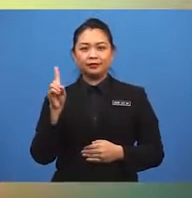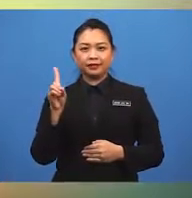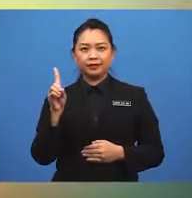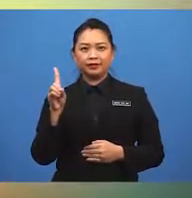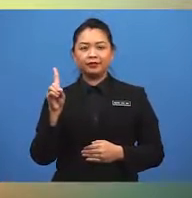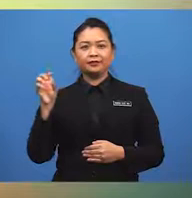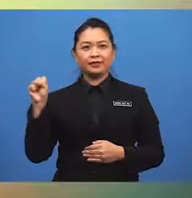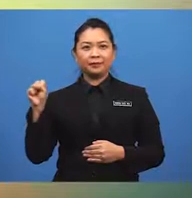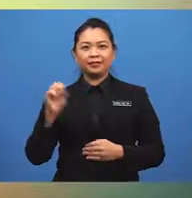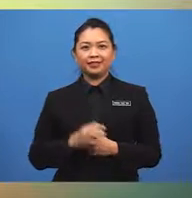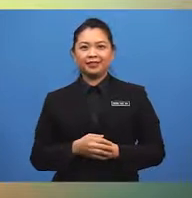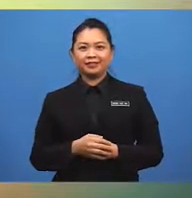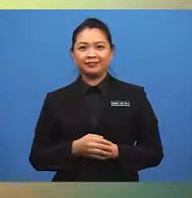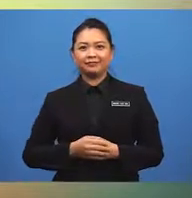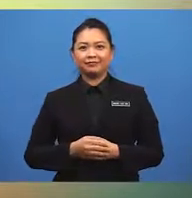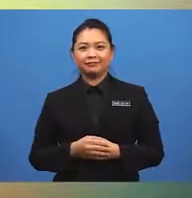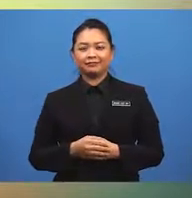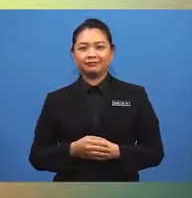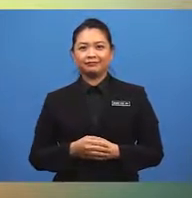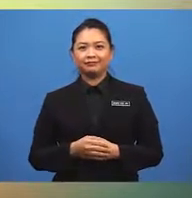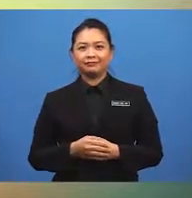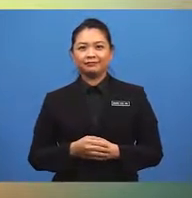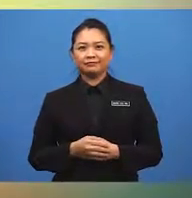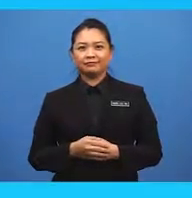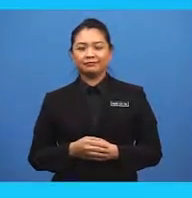iaitu diod semiconductor.